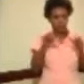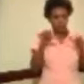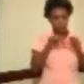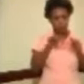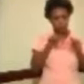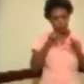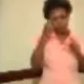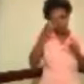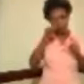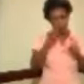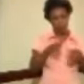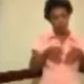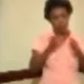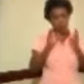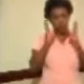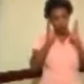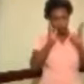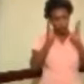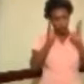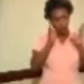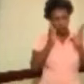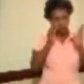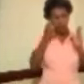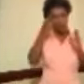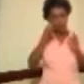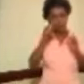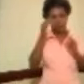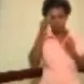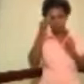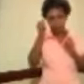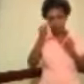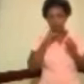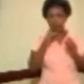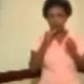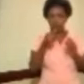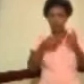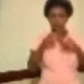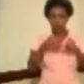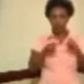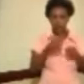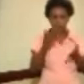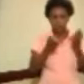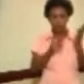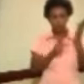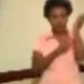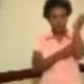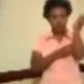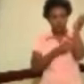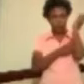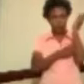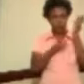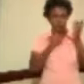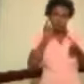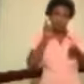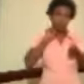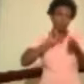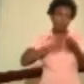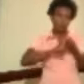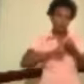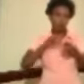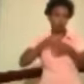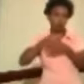que ou éviter que Haïti vienne tout simplement ou province dominicaine, côté dominicain, il y a